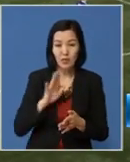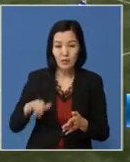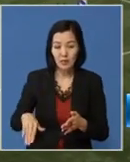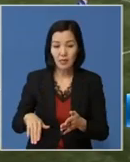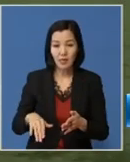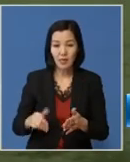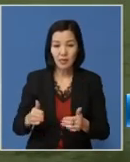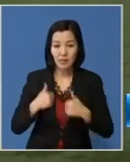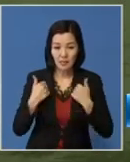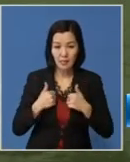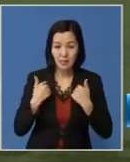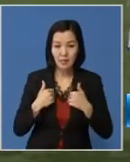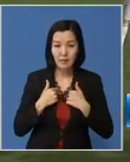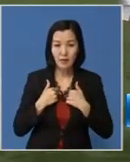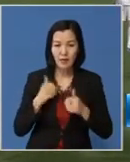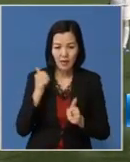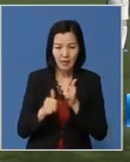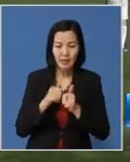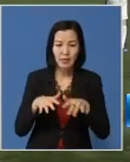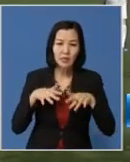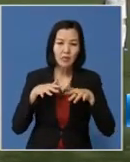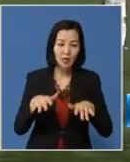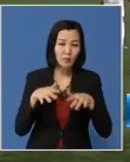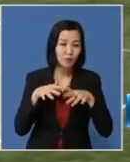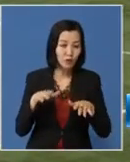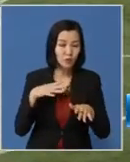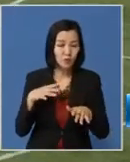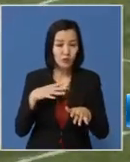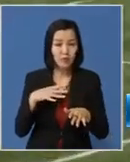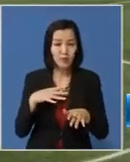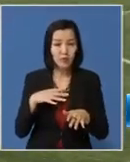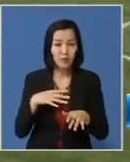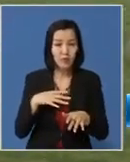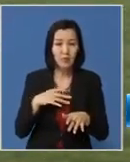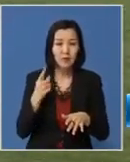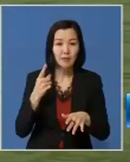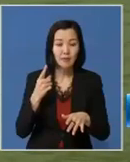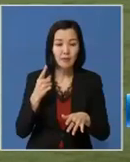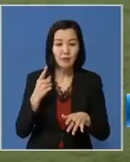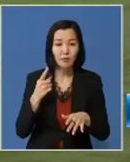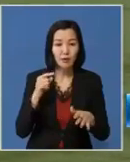тырысып бірнеше шабуыл ұйымдастырды. Соның бірінде Жасұлан Молдақараев есепті бір допқа қысқарта